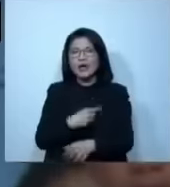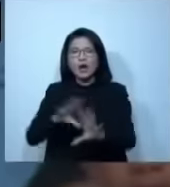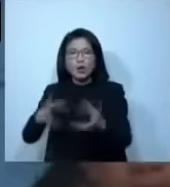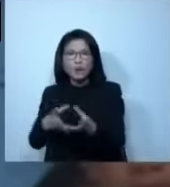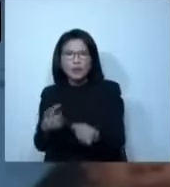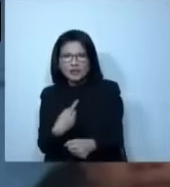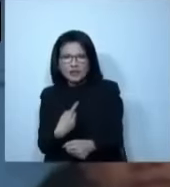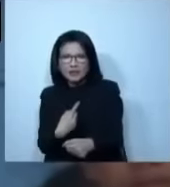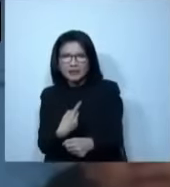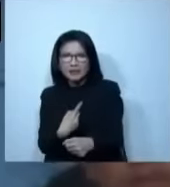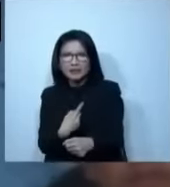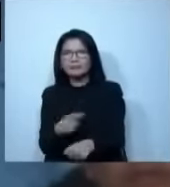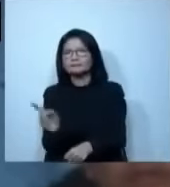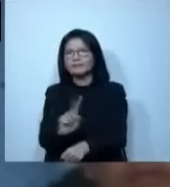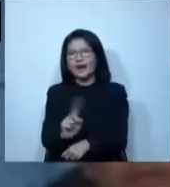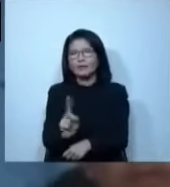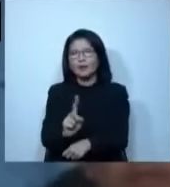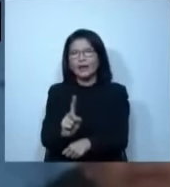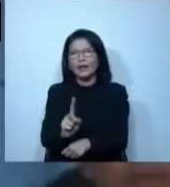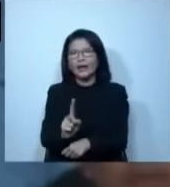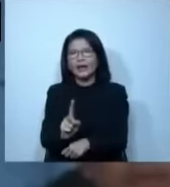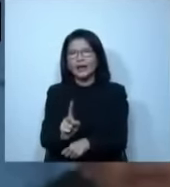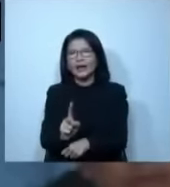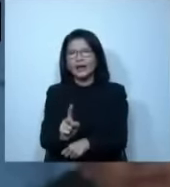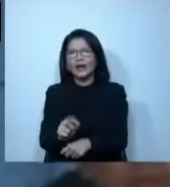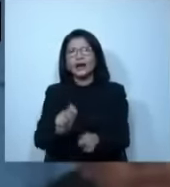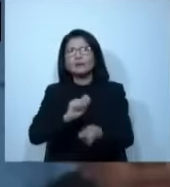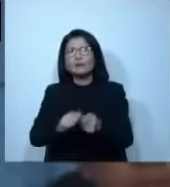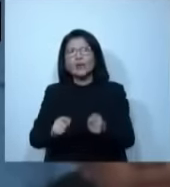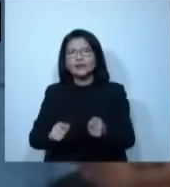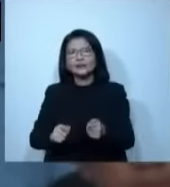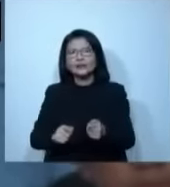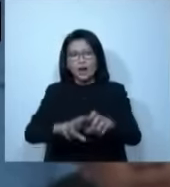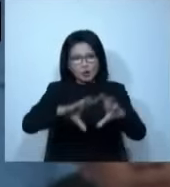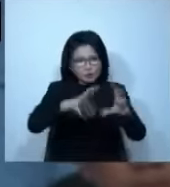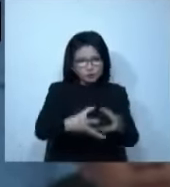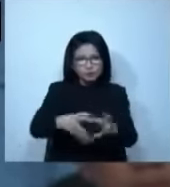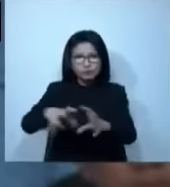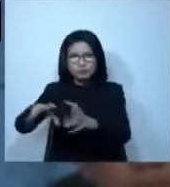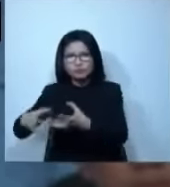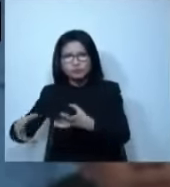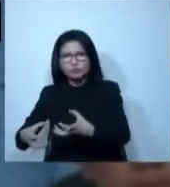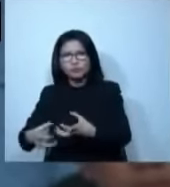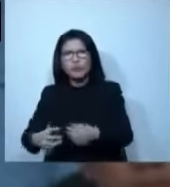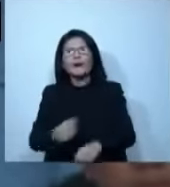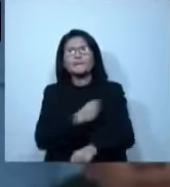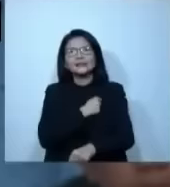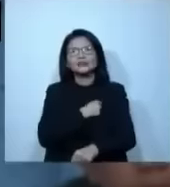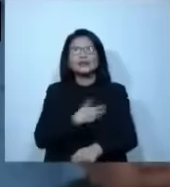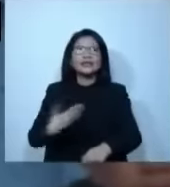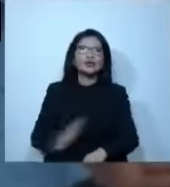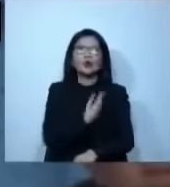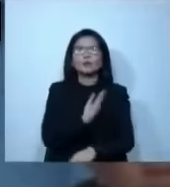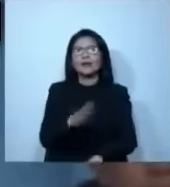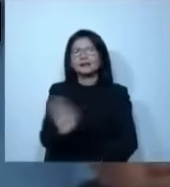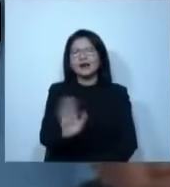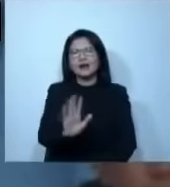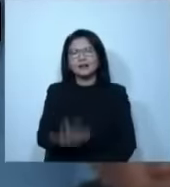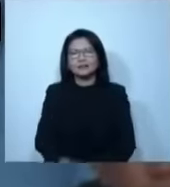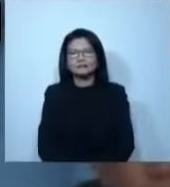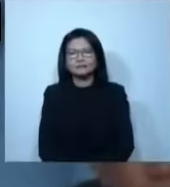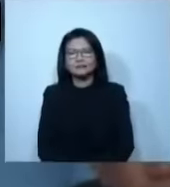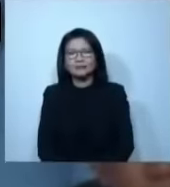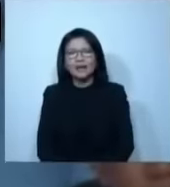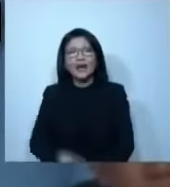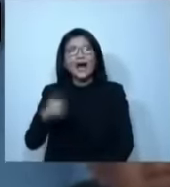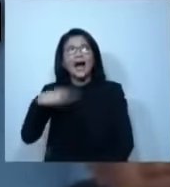kita, kita tidak boleh mengorbankan persatuan, kesatuan, kerukunan bangsa Indonesia.